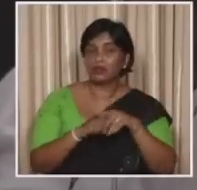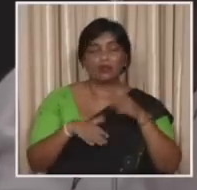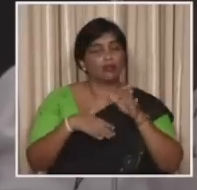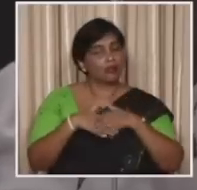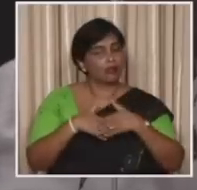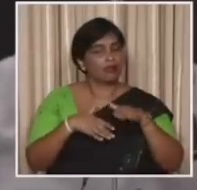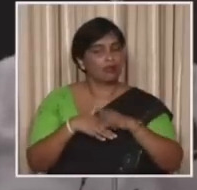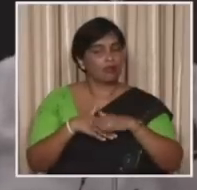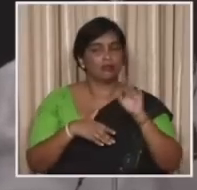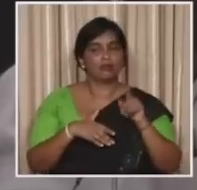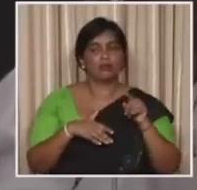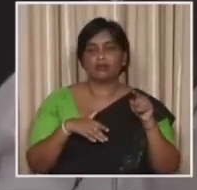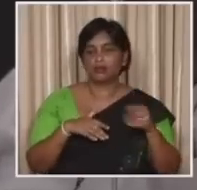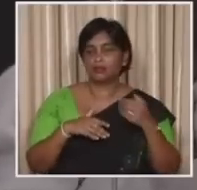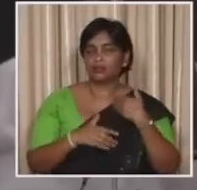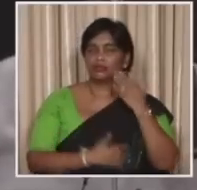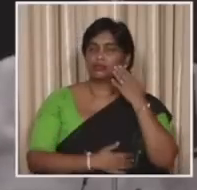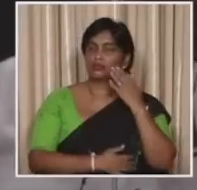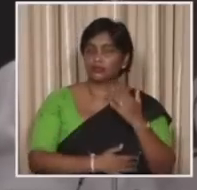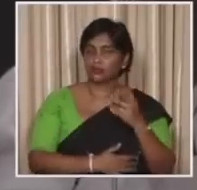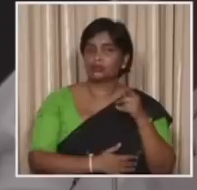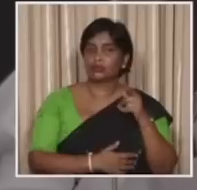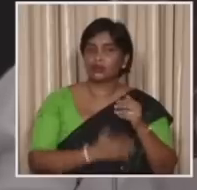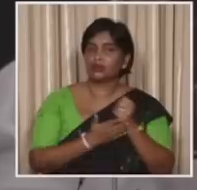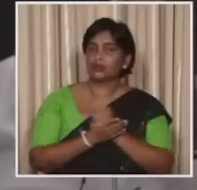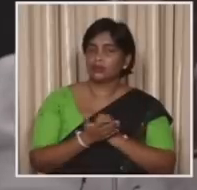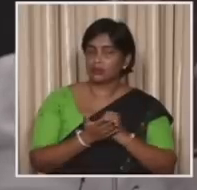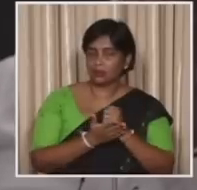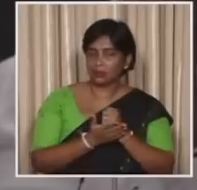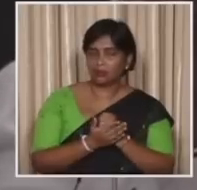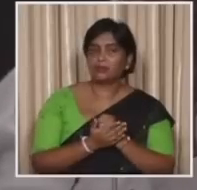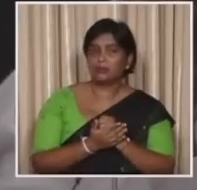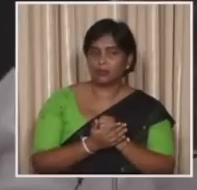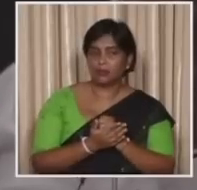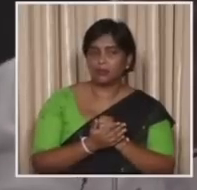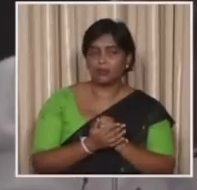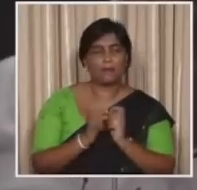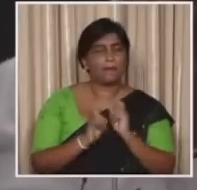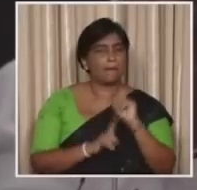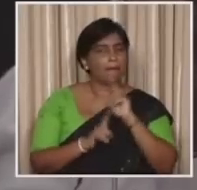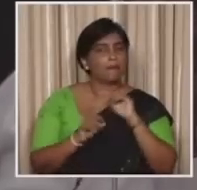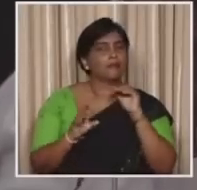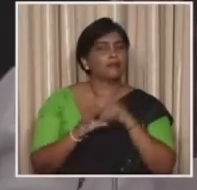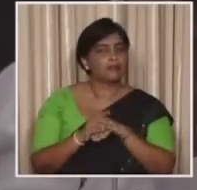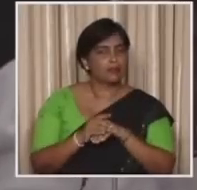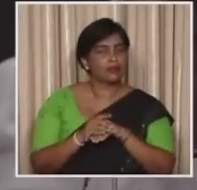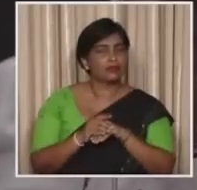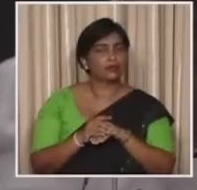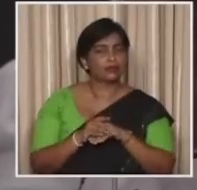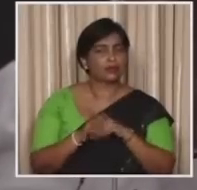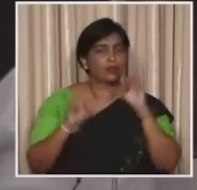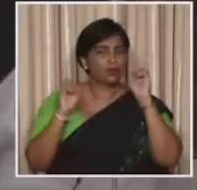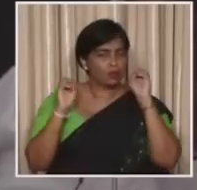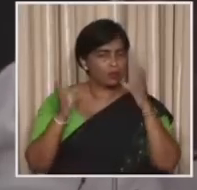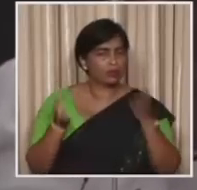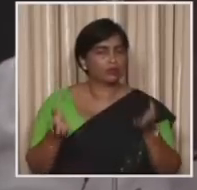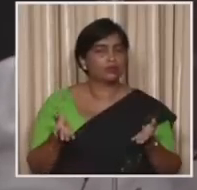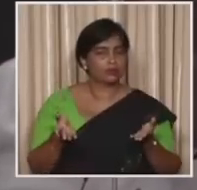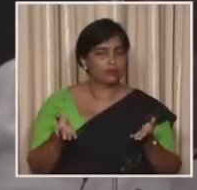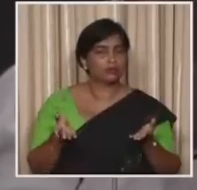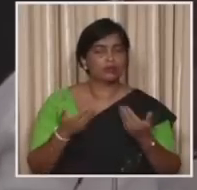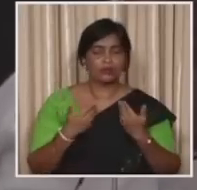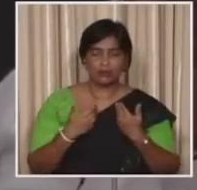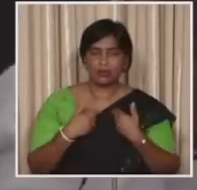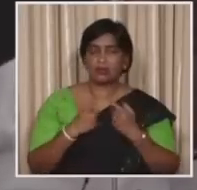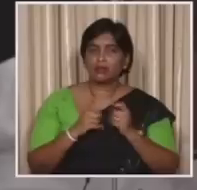අධ්‍යක්ෂින් තිනෝ ඉතින් අපි දකින්නේ මේ සියලුම දේවල් මේ පාර්ලිමේන්තු සභා ගැබට ගෙනල්ලා මේ උදේ අපිට